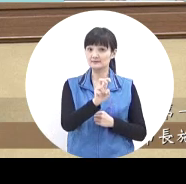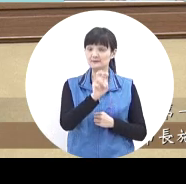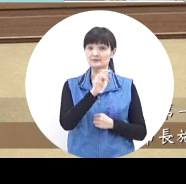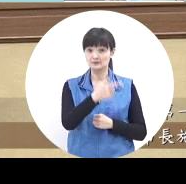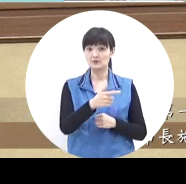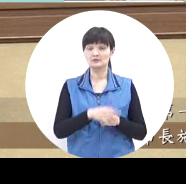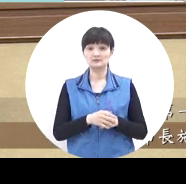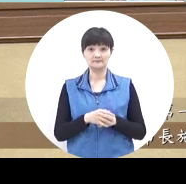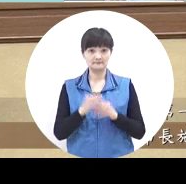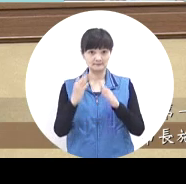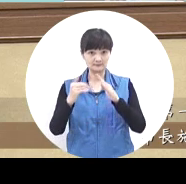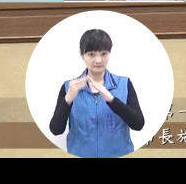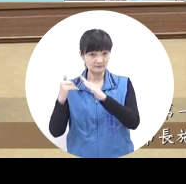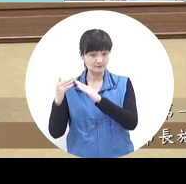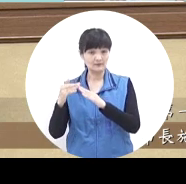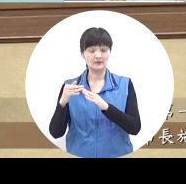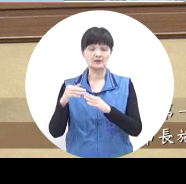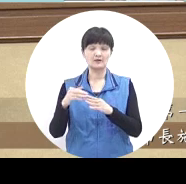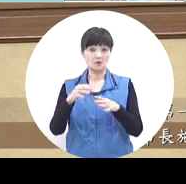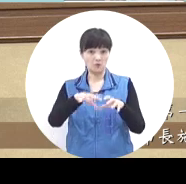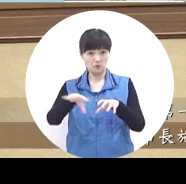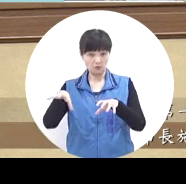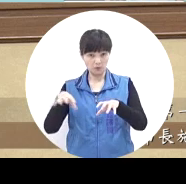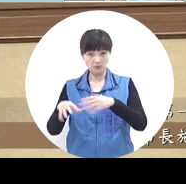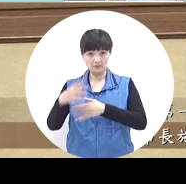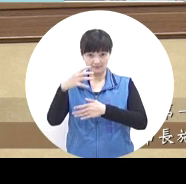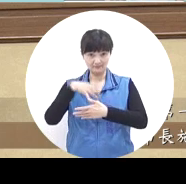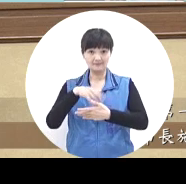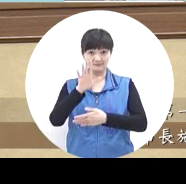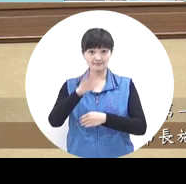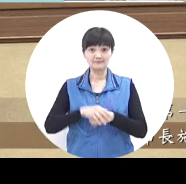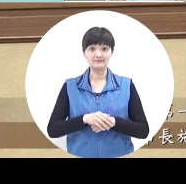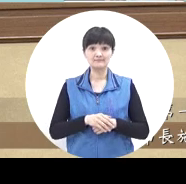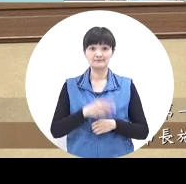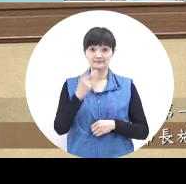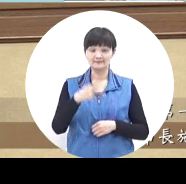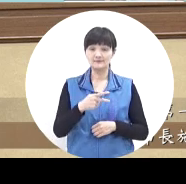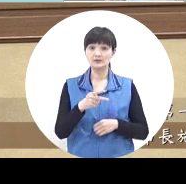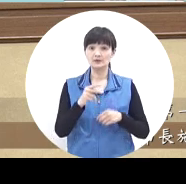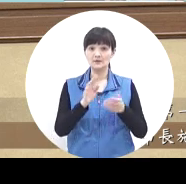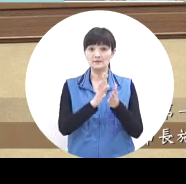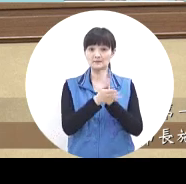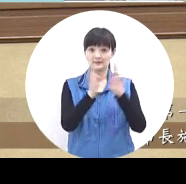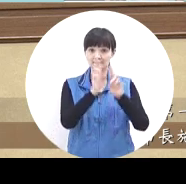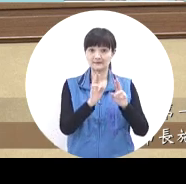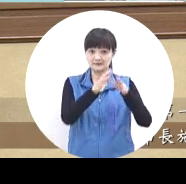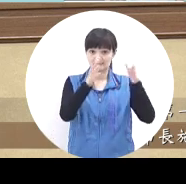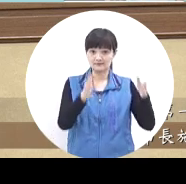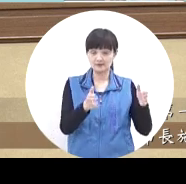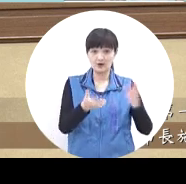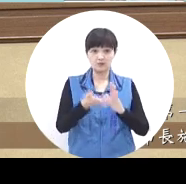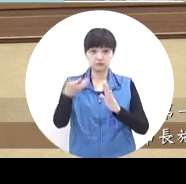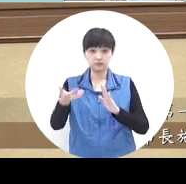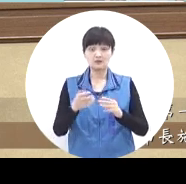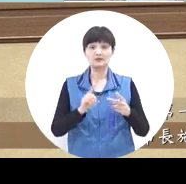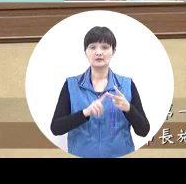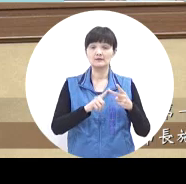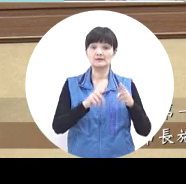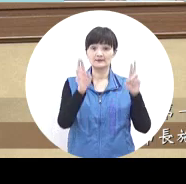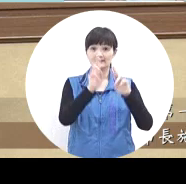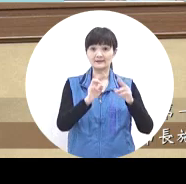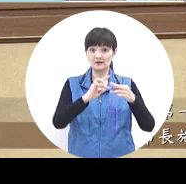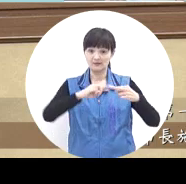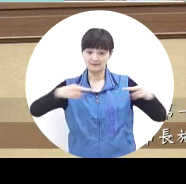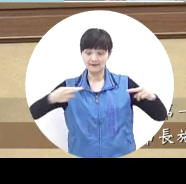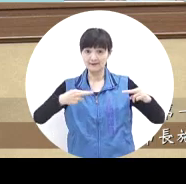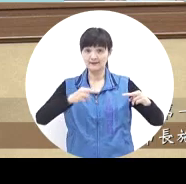学校。至于有关我们的基础建设，有关变电箱的移置、电缆地下化，到现